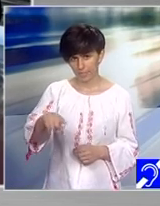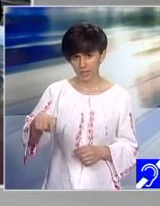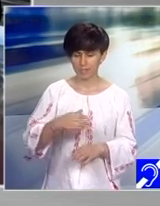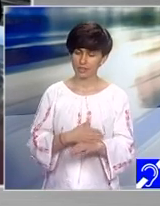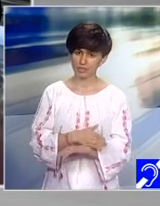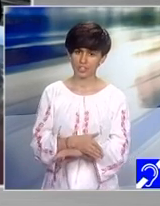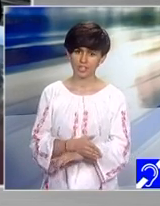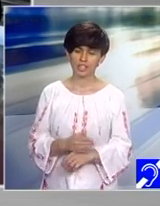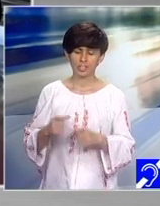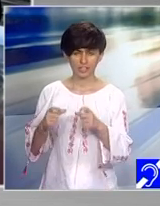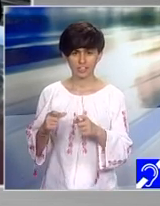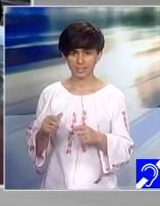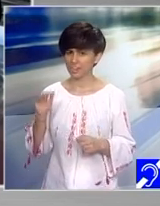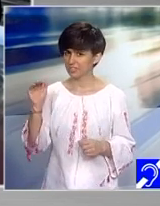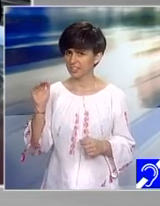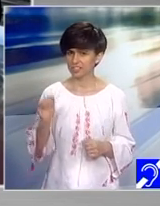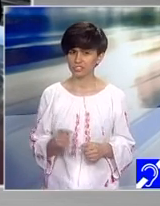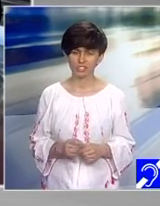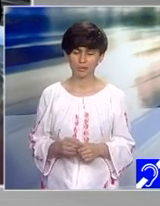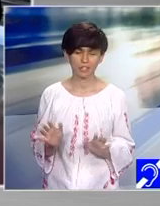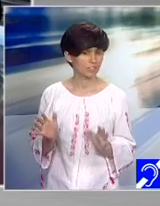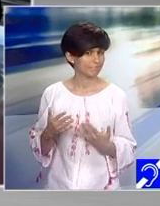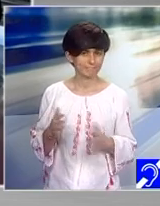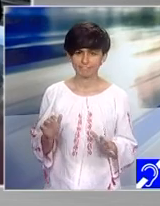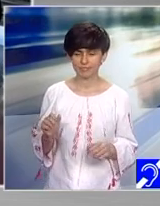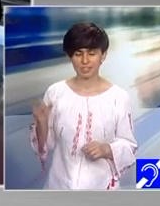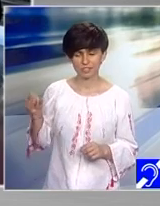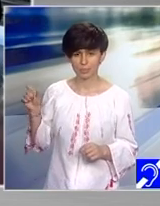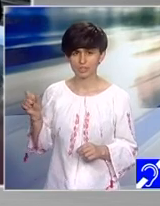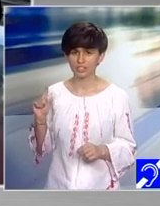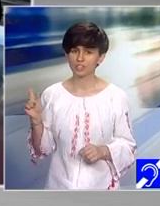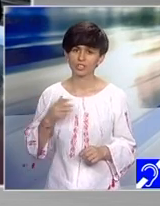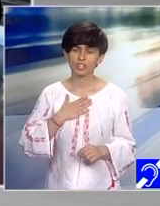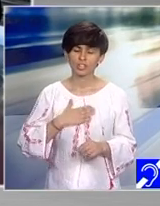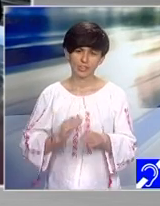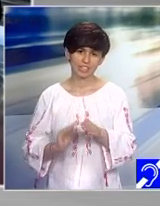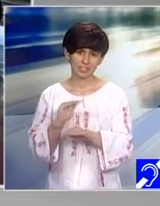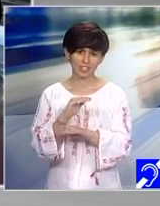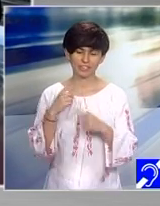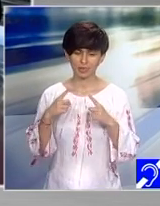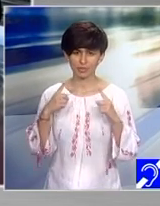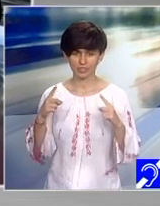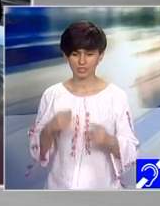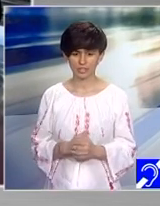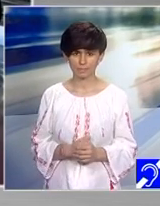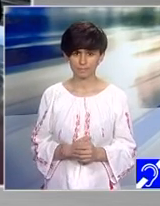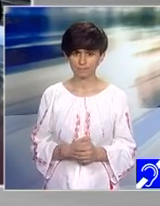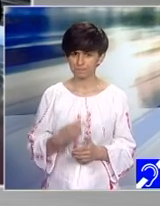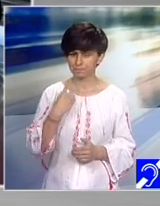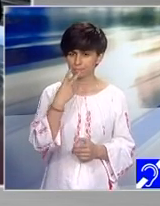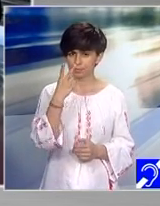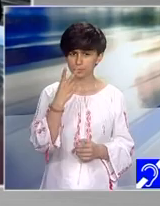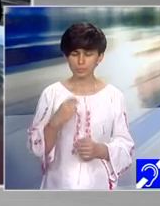întrebi? Și nu vor să se facă profesor. Vedem problema asta deficitului democratic când